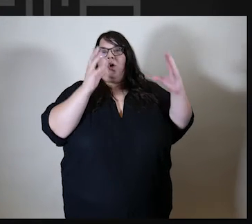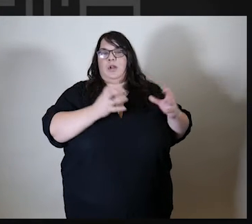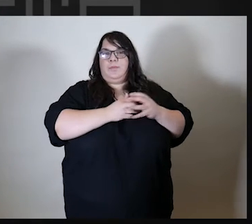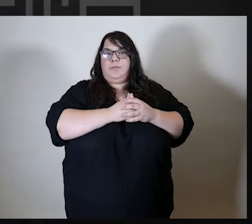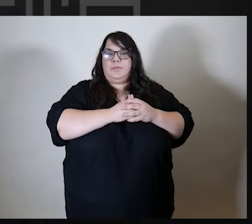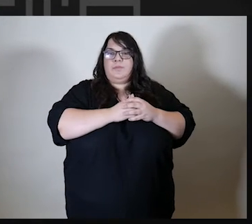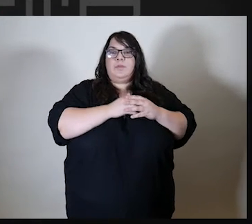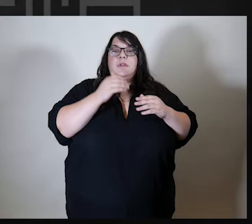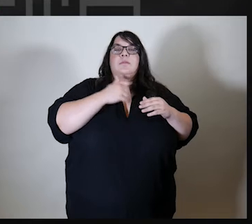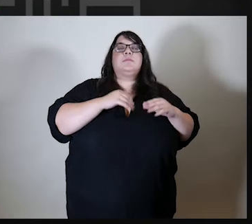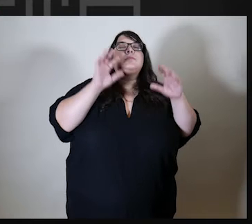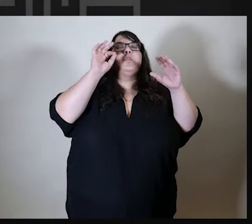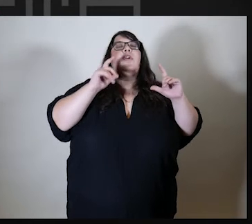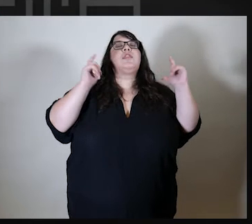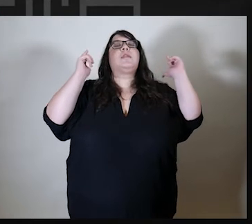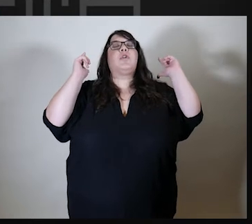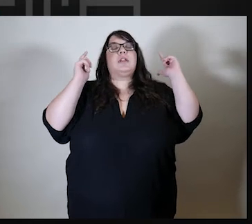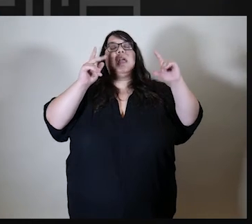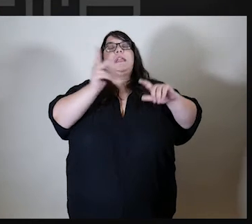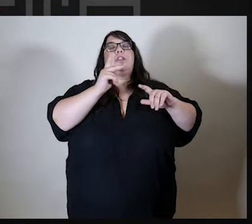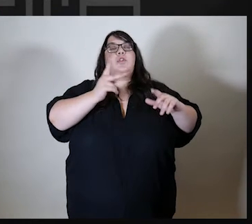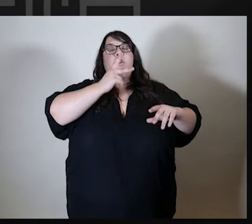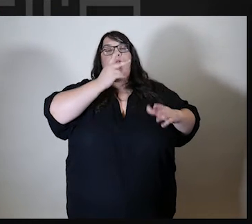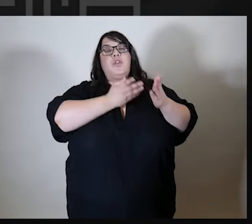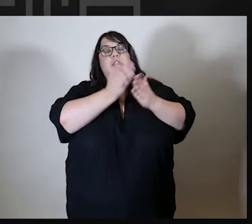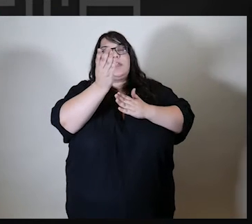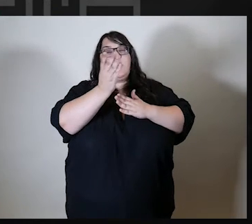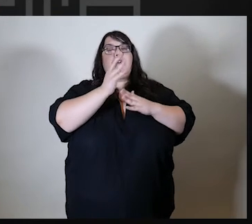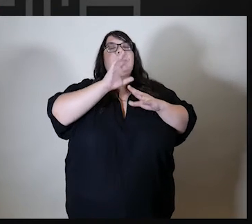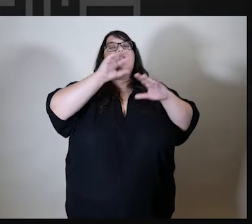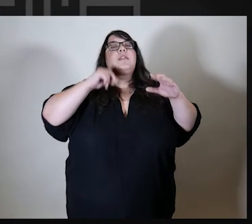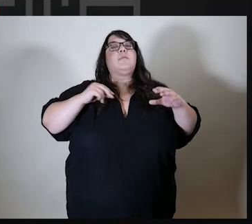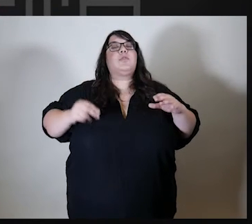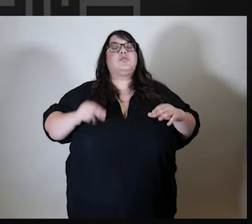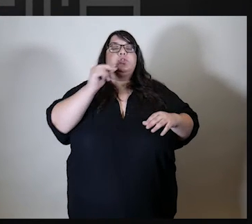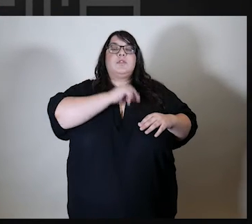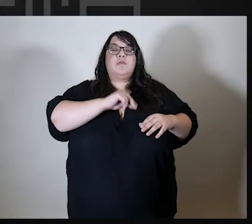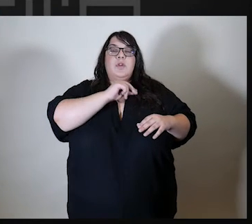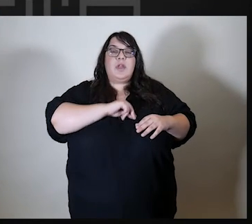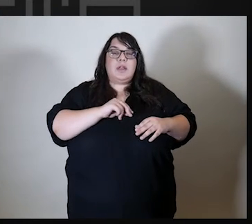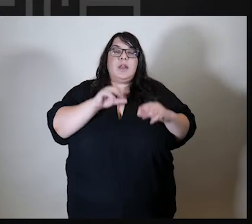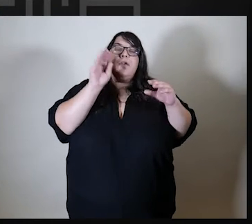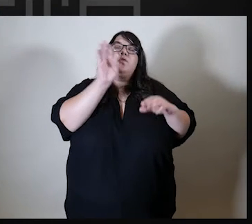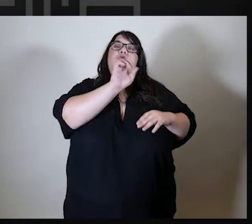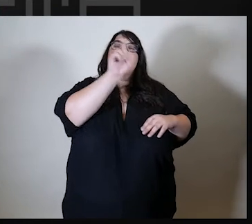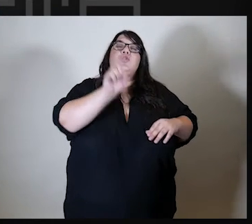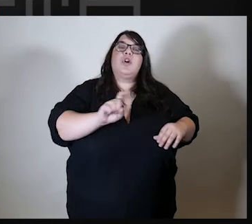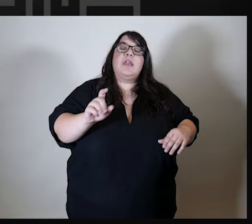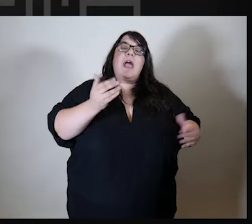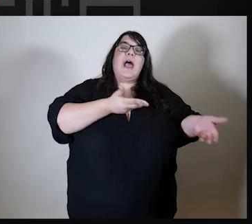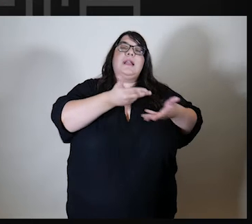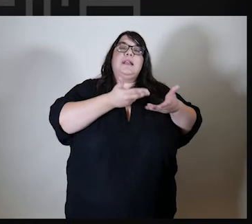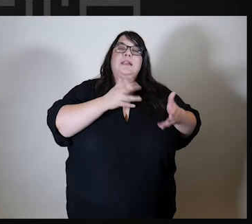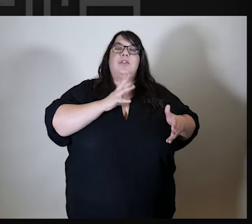Στον πυρήνα των δράσεών μας βρίσκονται η δημοκρατία, η κοινωνική δικαιοσύνη, το δημόσιο συμφέρον, η βιωσιμότητα, η αλληλεγγύη και τα